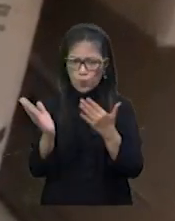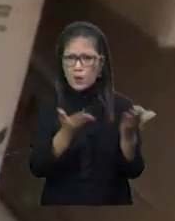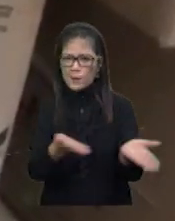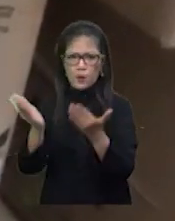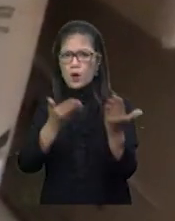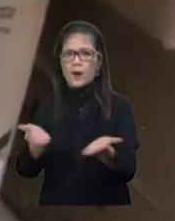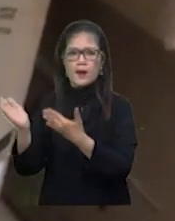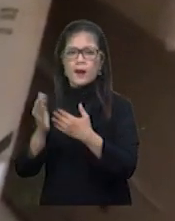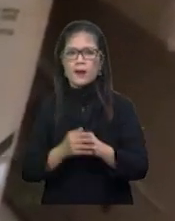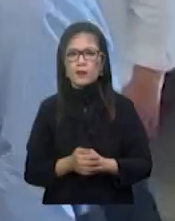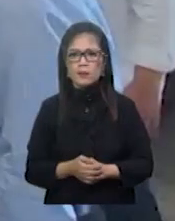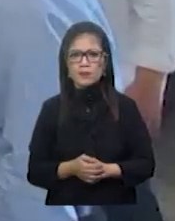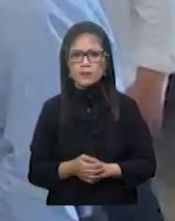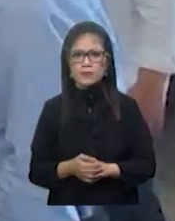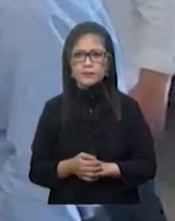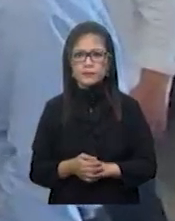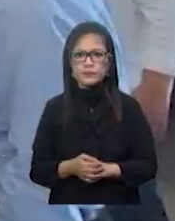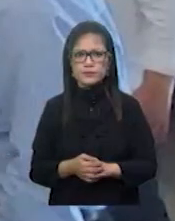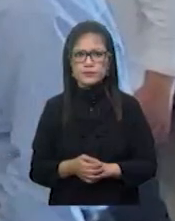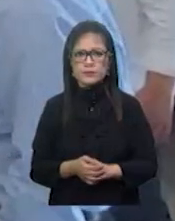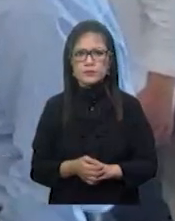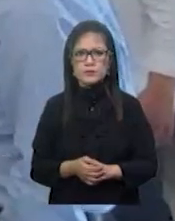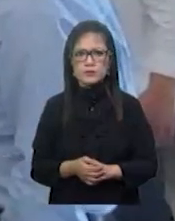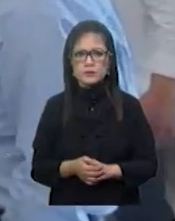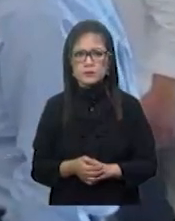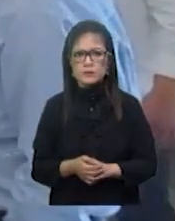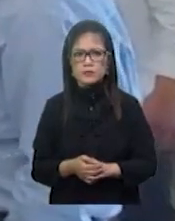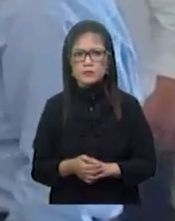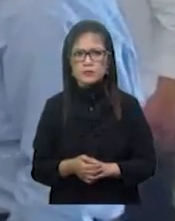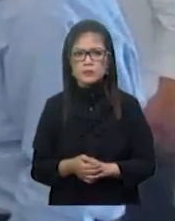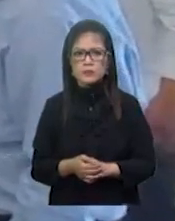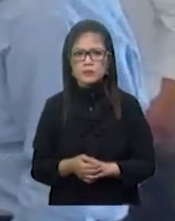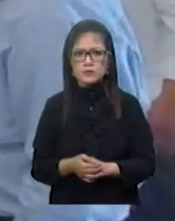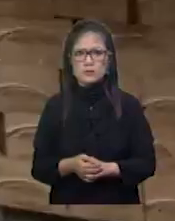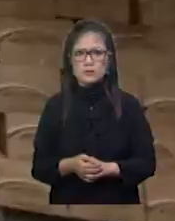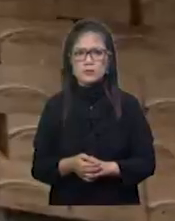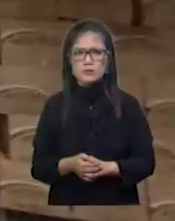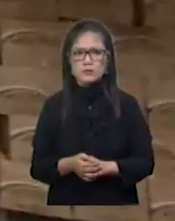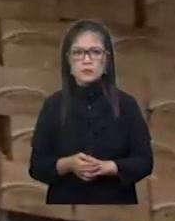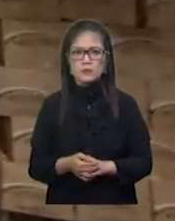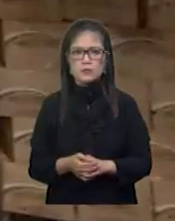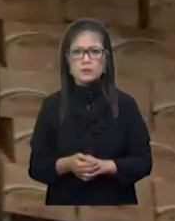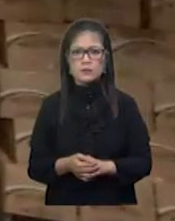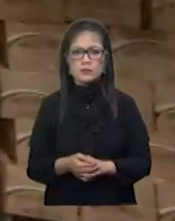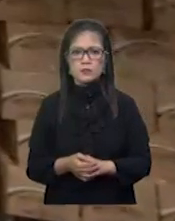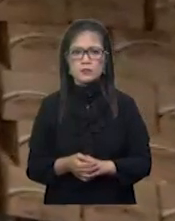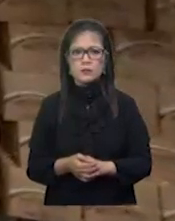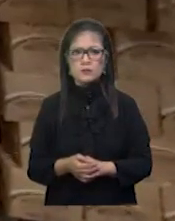subsidi minyak kita. Dari Medan, Sumatera Utara, Ahmad Ridwan Nasution, iNews, melaporkan.